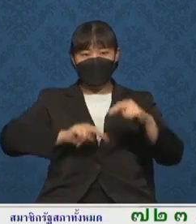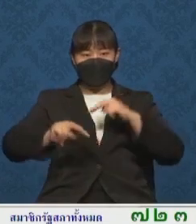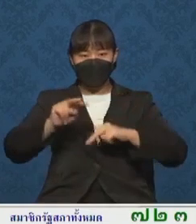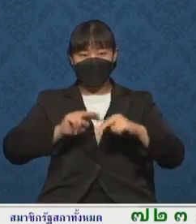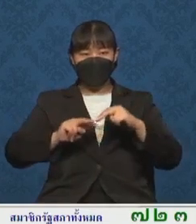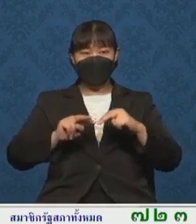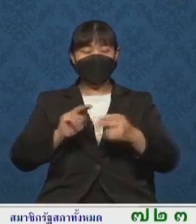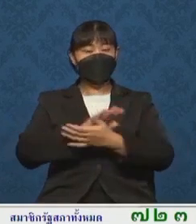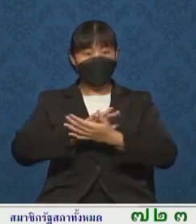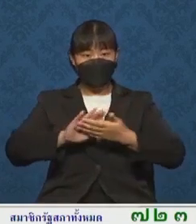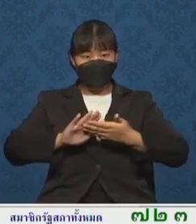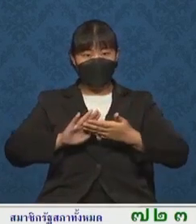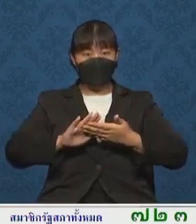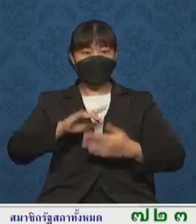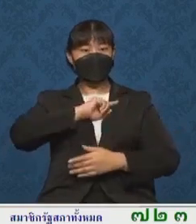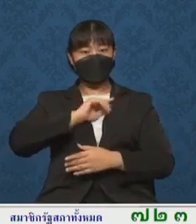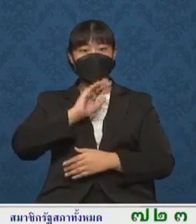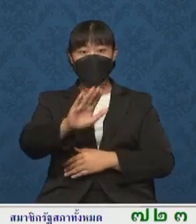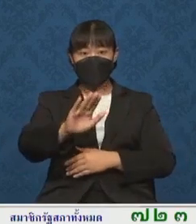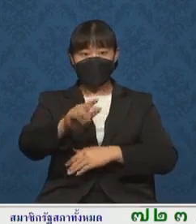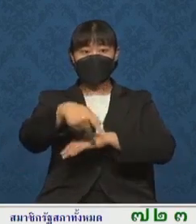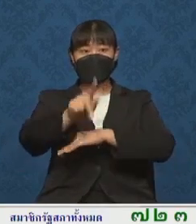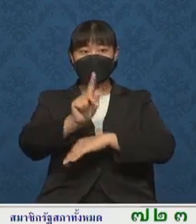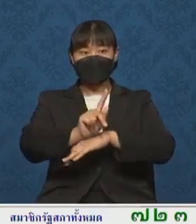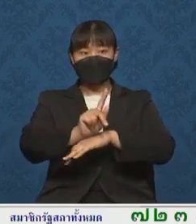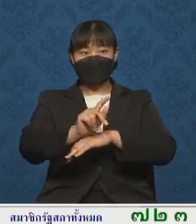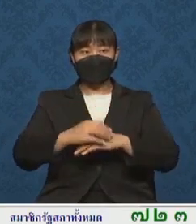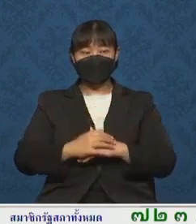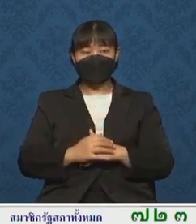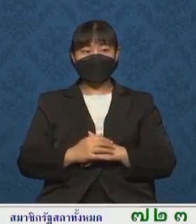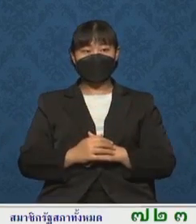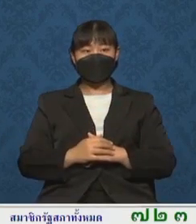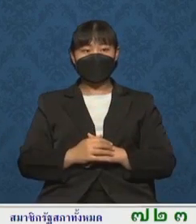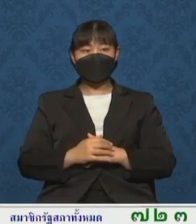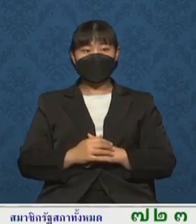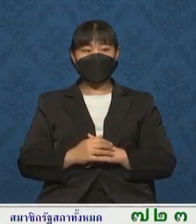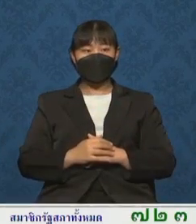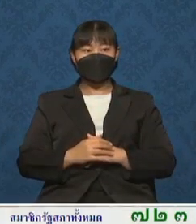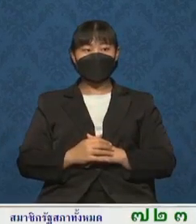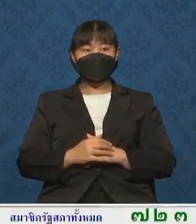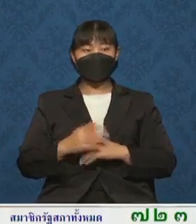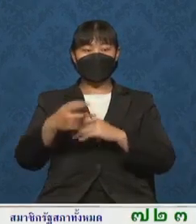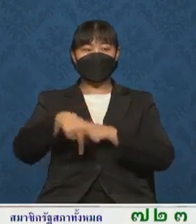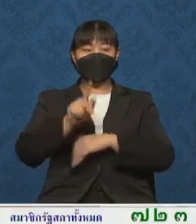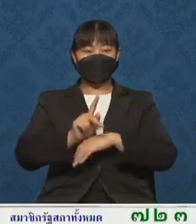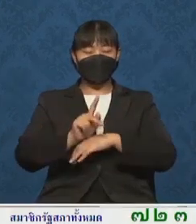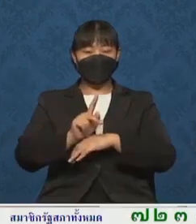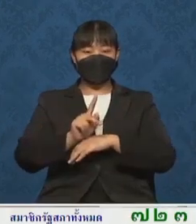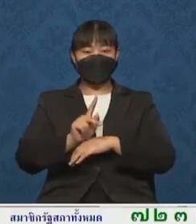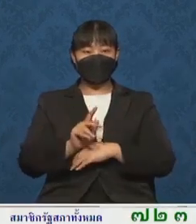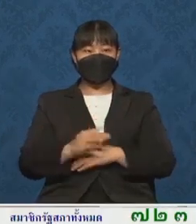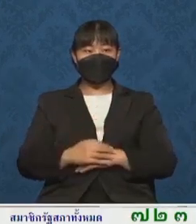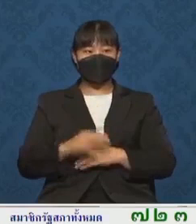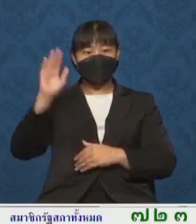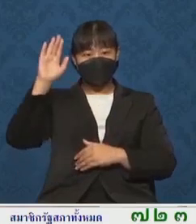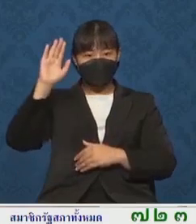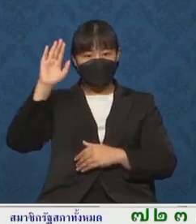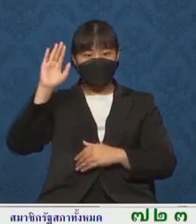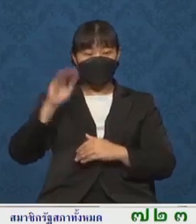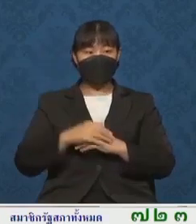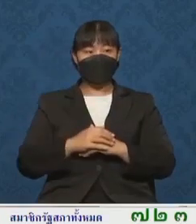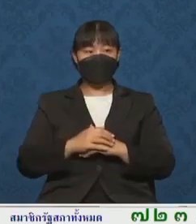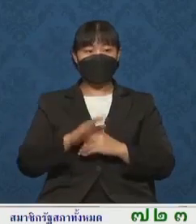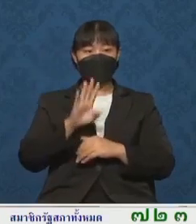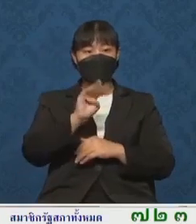ร้อยนี่คือหน้าที่ของท่านเข้าซอย 7แล้วครับท่านทางนะครับทำทานข้าวประท้วงครับ45-2ครับ